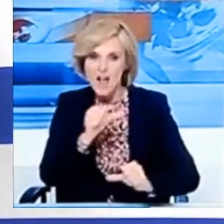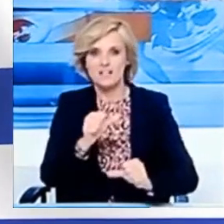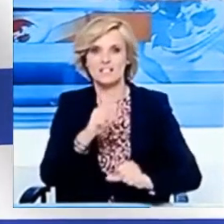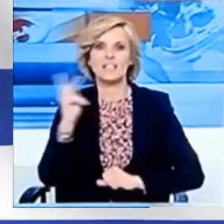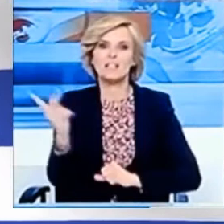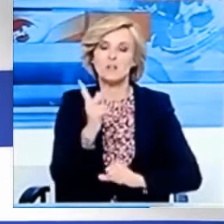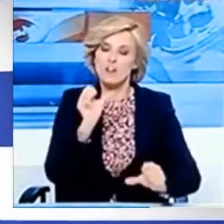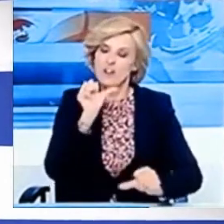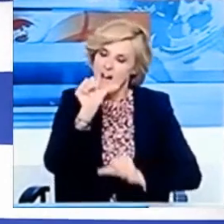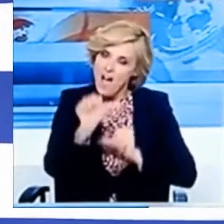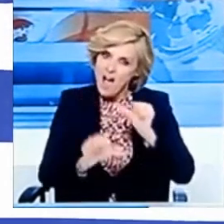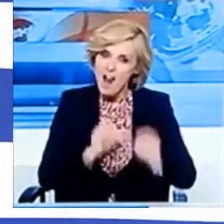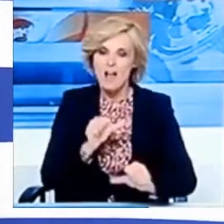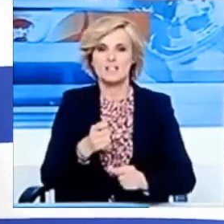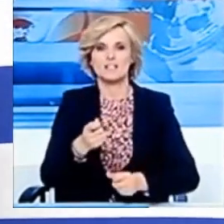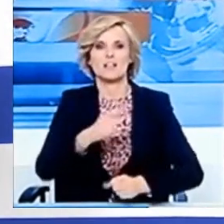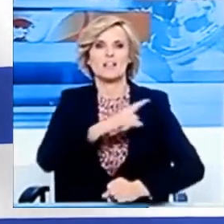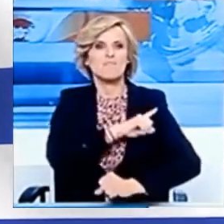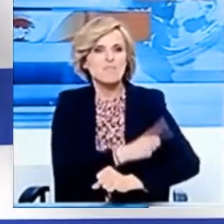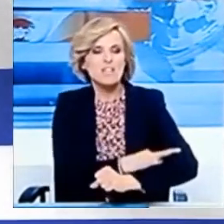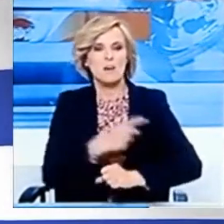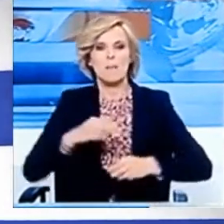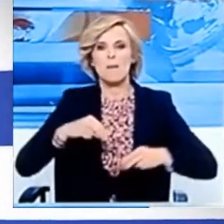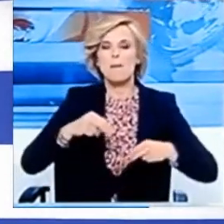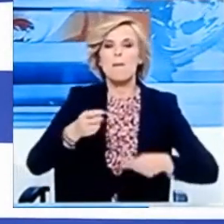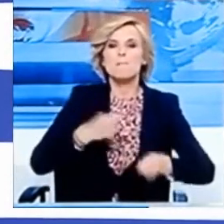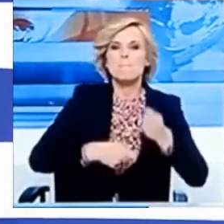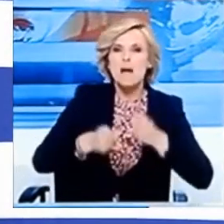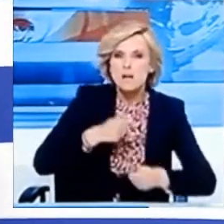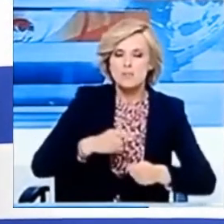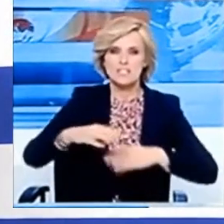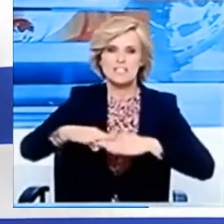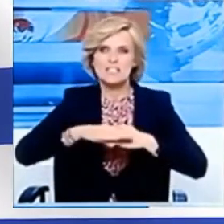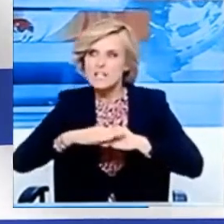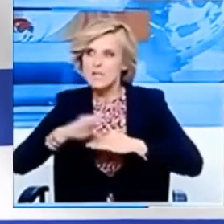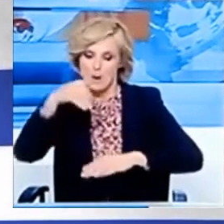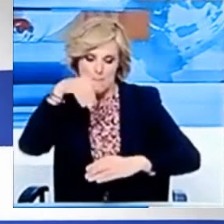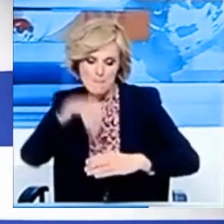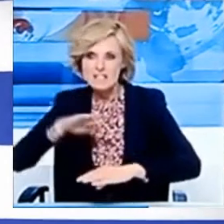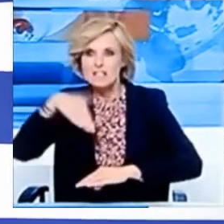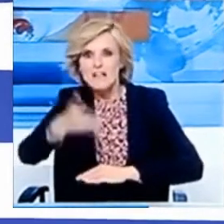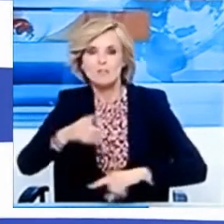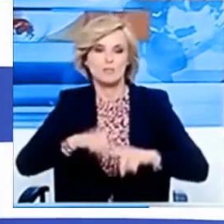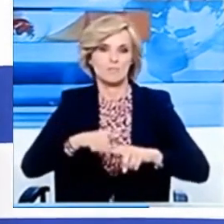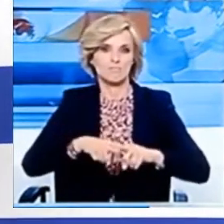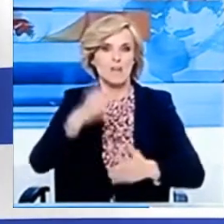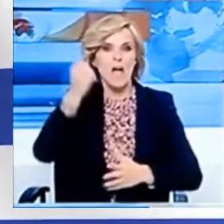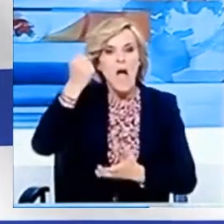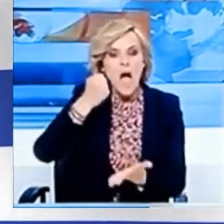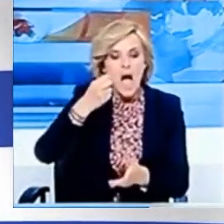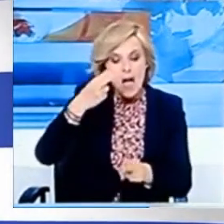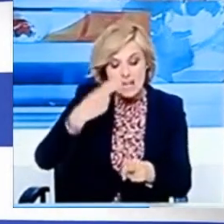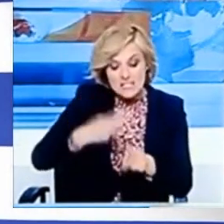των πολιτών και τις παραγωγικές δυνάμεις του ελληνισμού εντός και εκτός συνόρων. Θα αξιοποιήσει κάθε